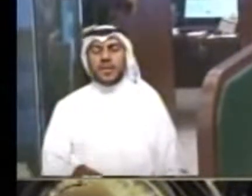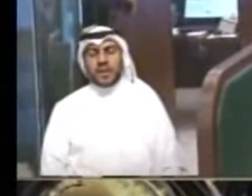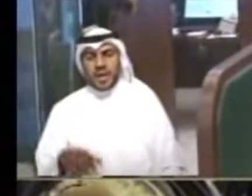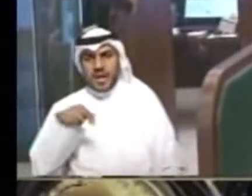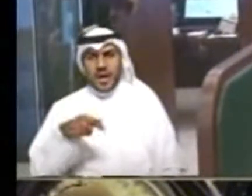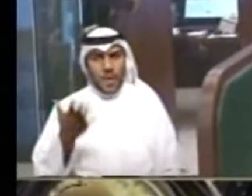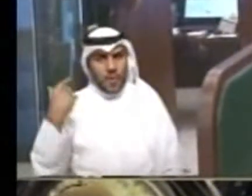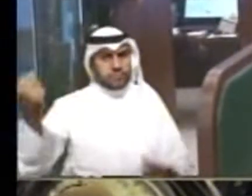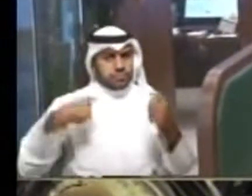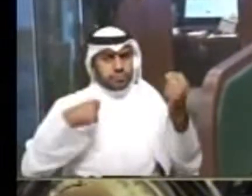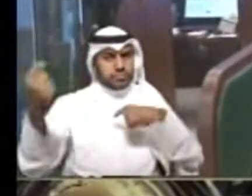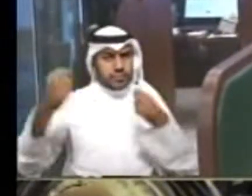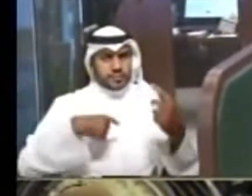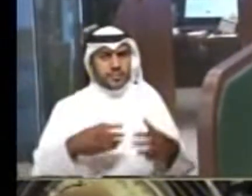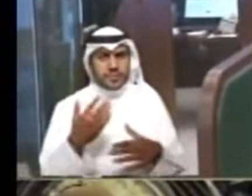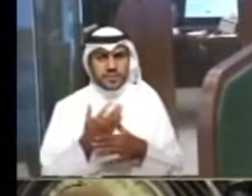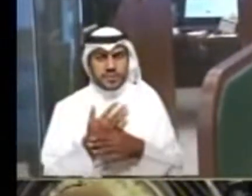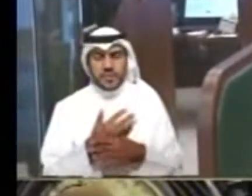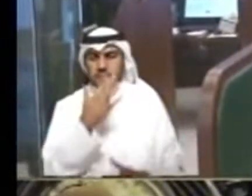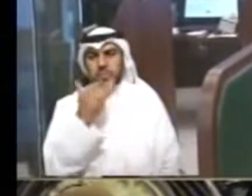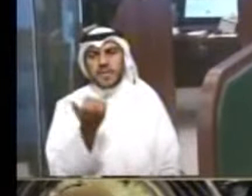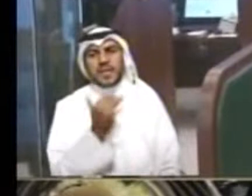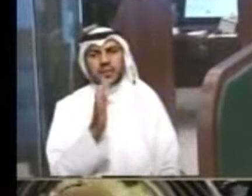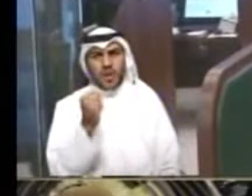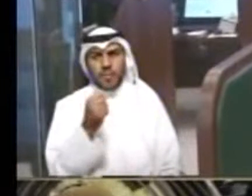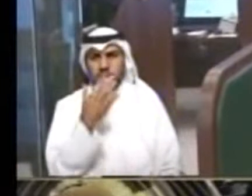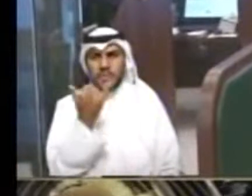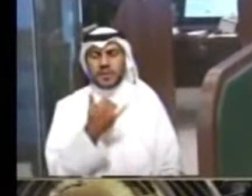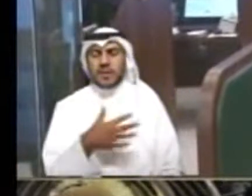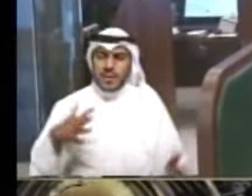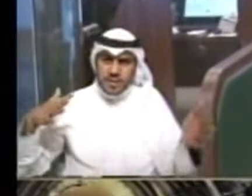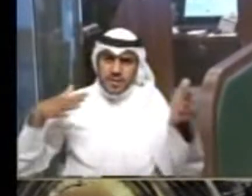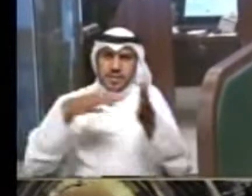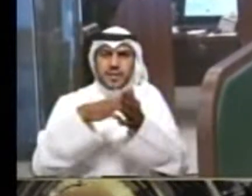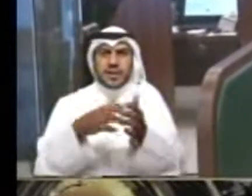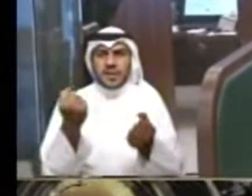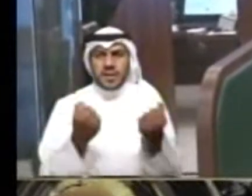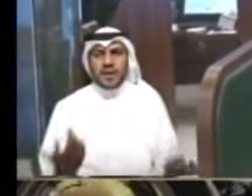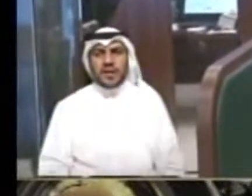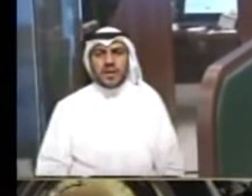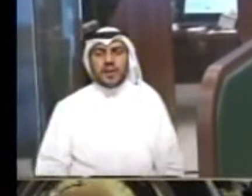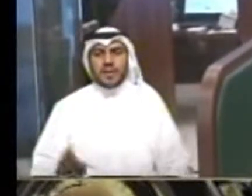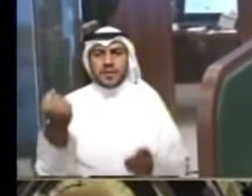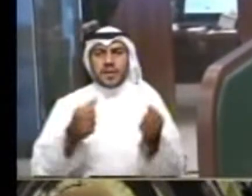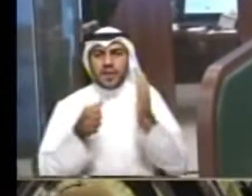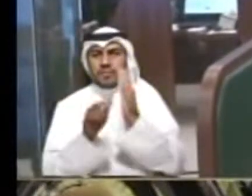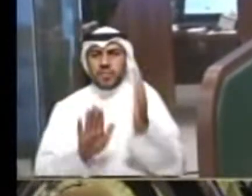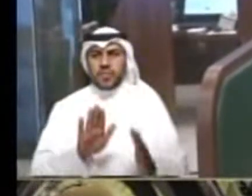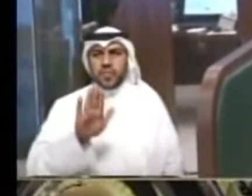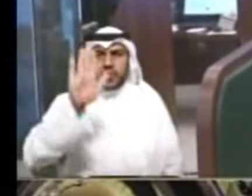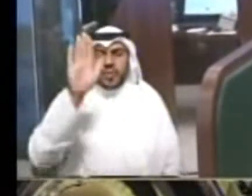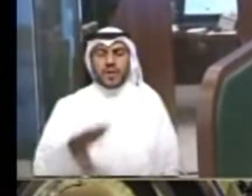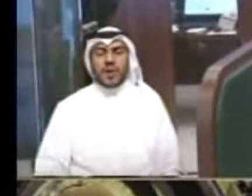كانت تتكون من أشياء بسيطة جدا، مثل حوادث توقف أسانسيرات في